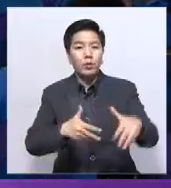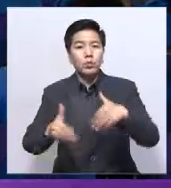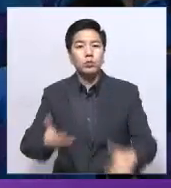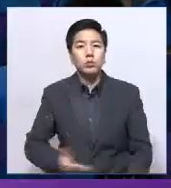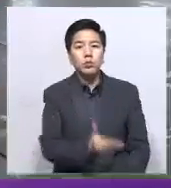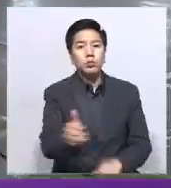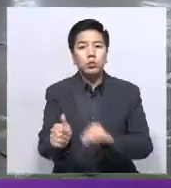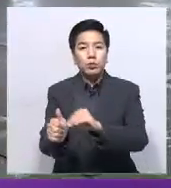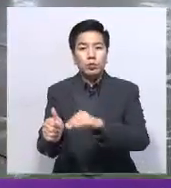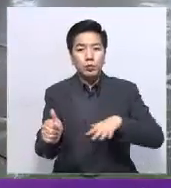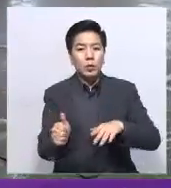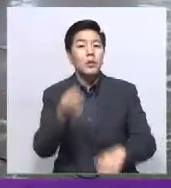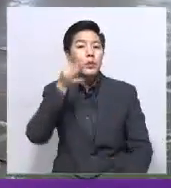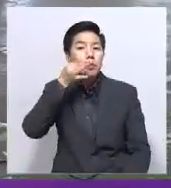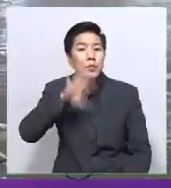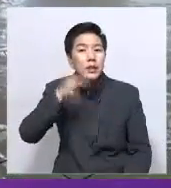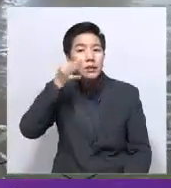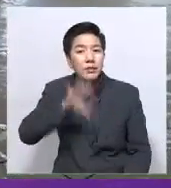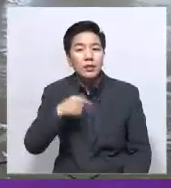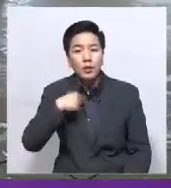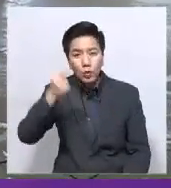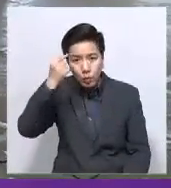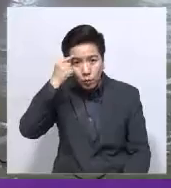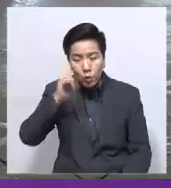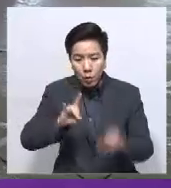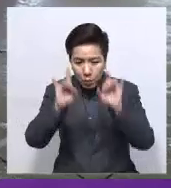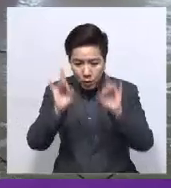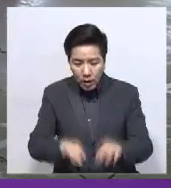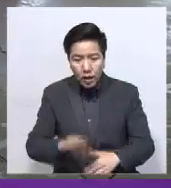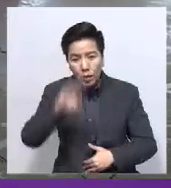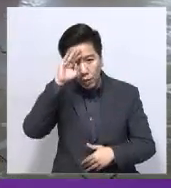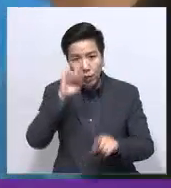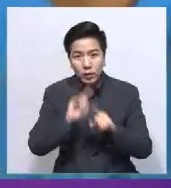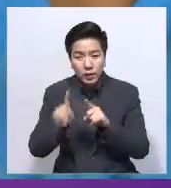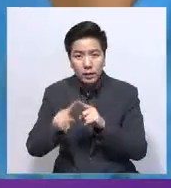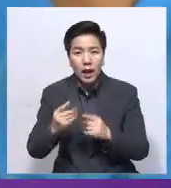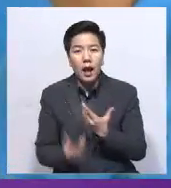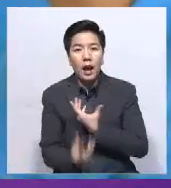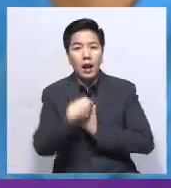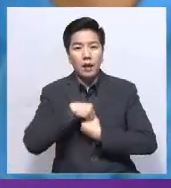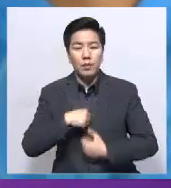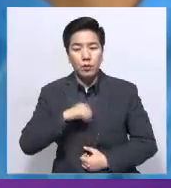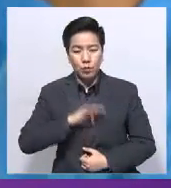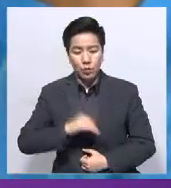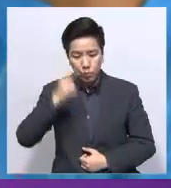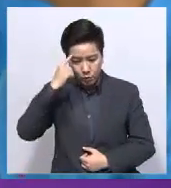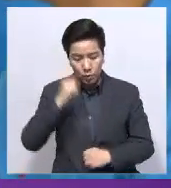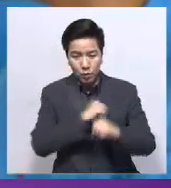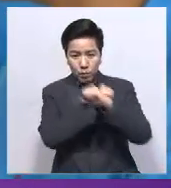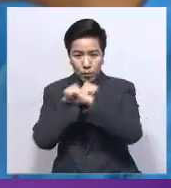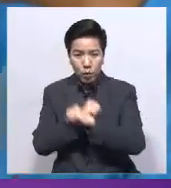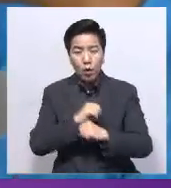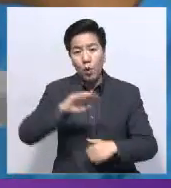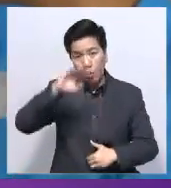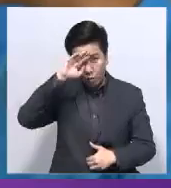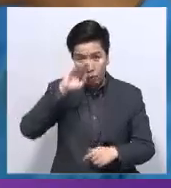ชนผู้นำหมู่บ้านในอำเภอสวนพึ่ง เพื่อให้รับรู้ถึงความรุนแรงของโรครวมทั้งสร้างจิตสำนึกในการเฝ้าระวังการเกิดโร